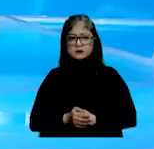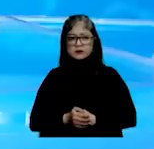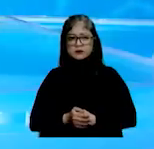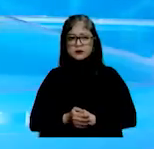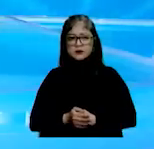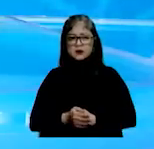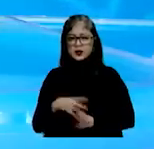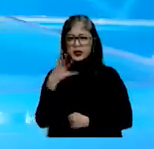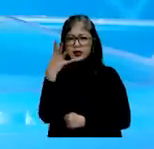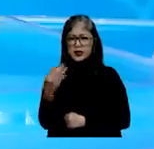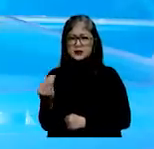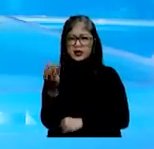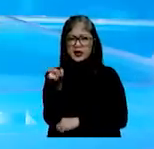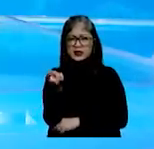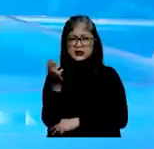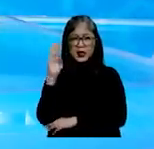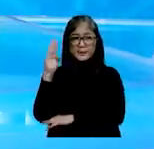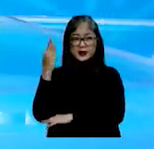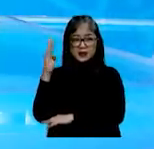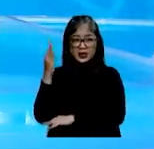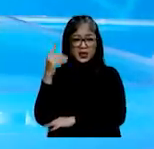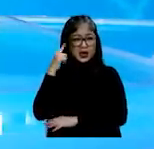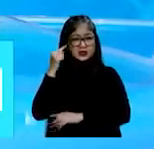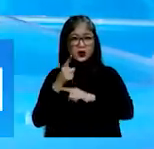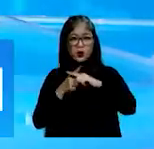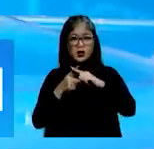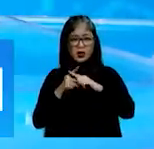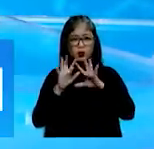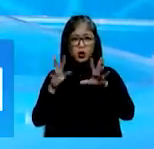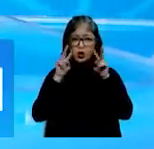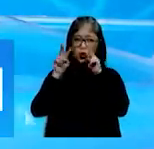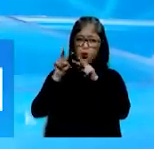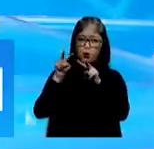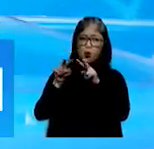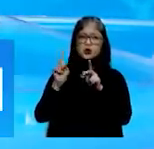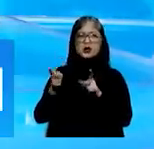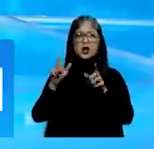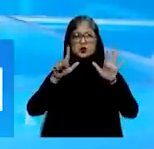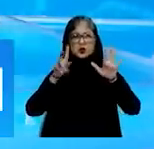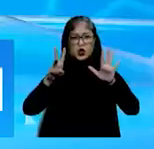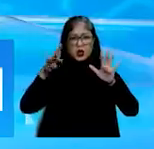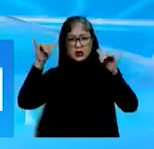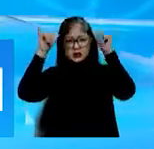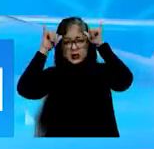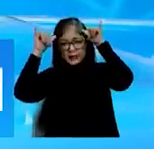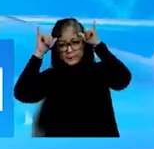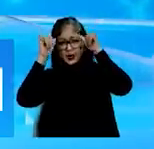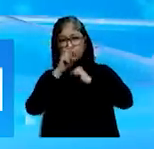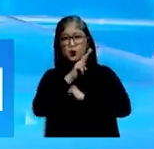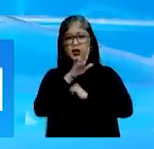Mirsa, sebuah dusun kecil di Banjarnegara, Jawa Tengah mencuri perhatian publik karena ratusan warganya berkurban sebanyak 73 ekor sapi